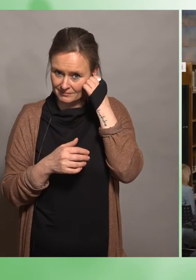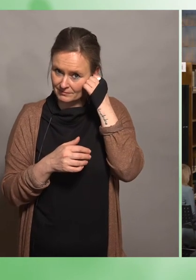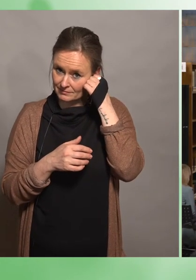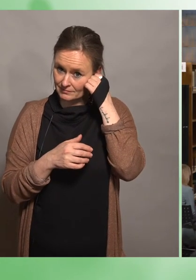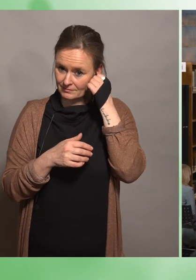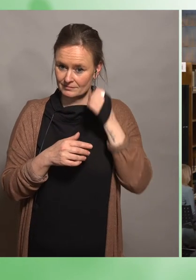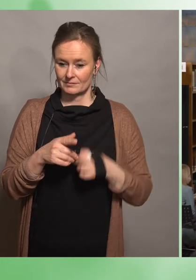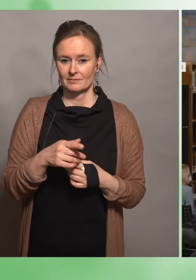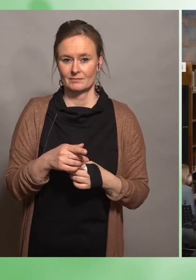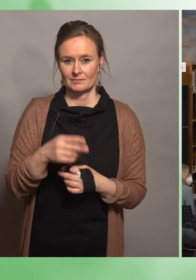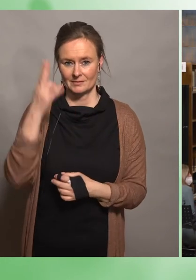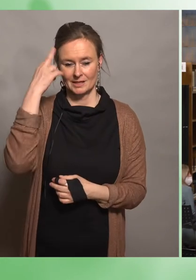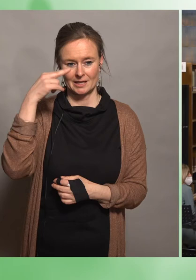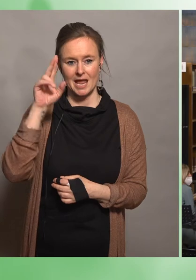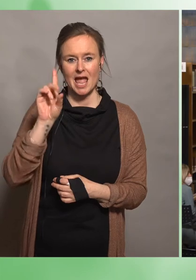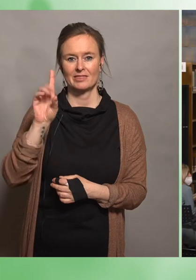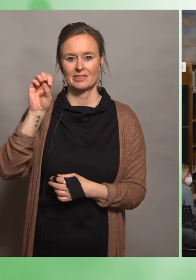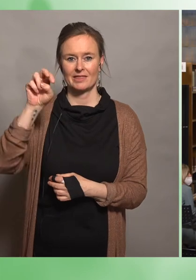Arbeiterkammer. Herzlich willkommen.